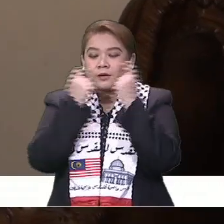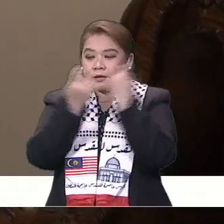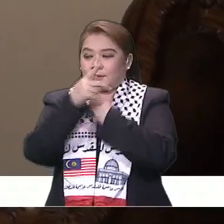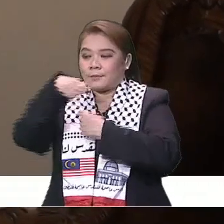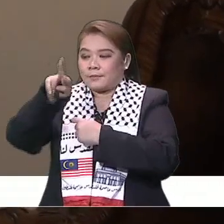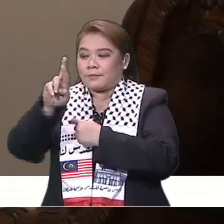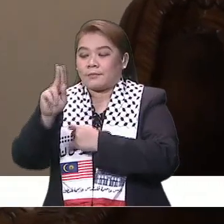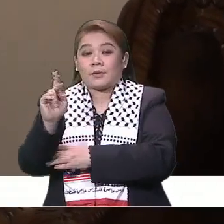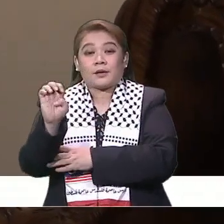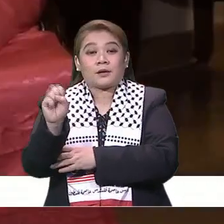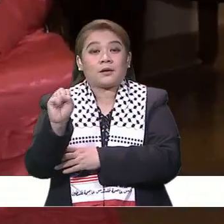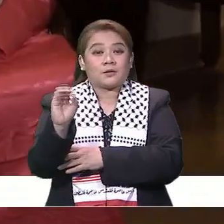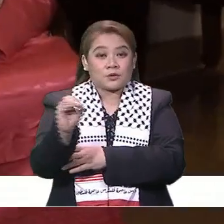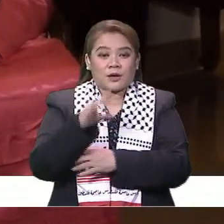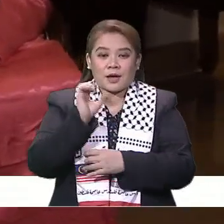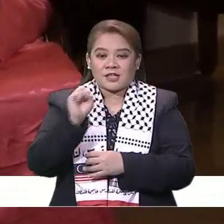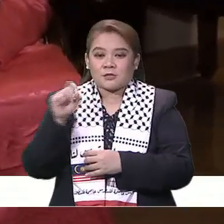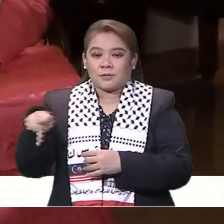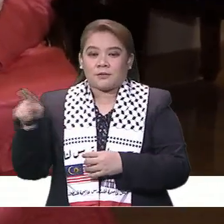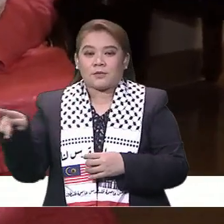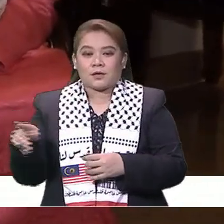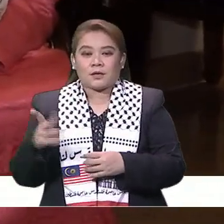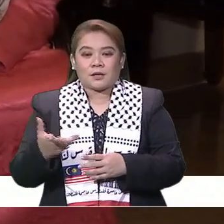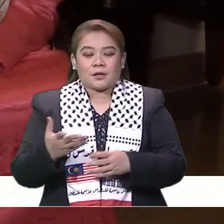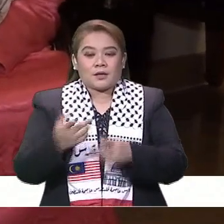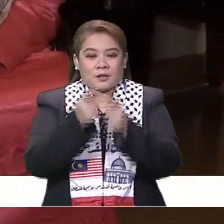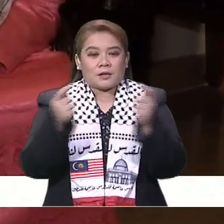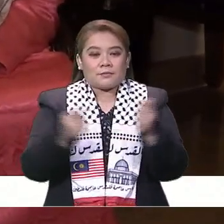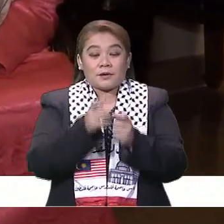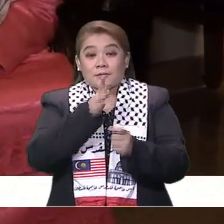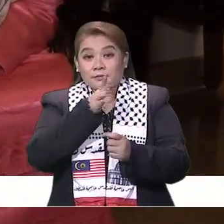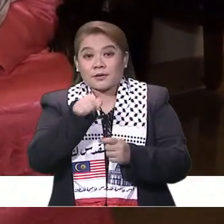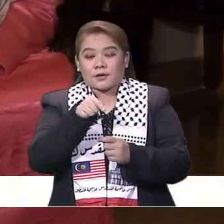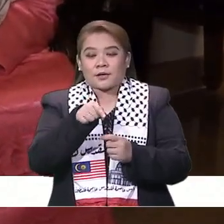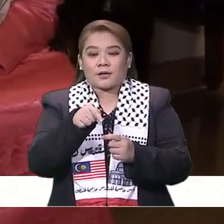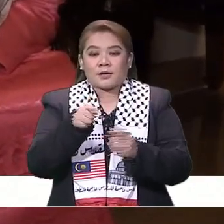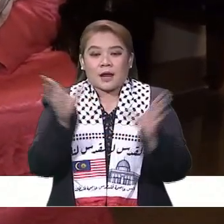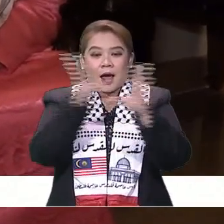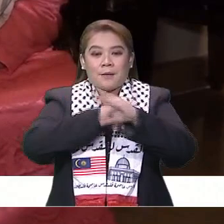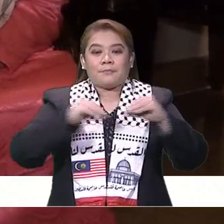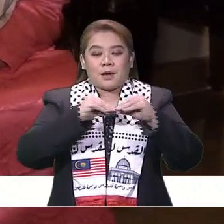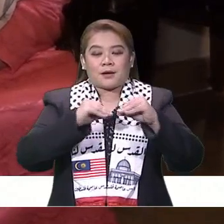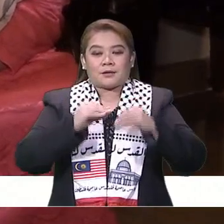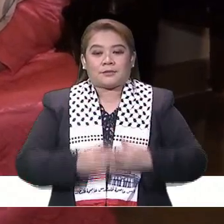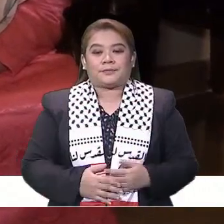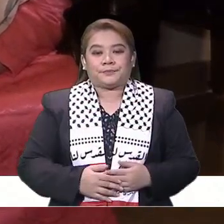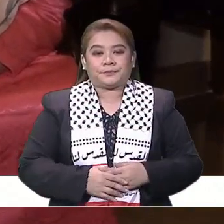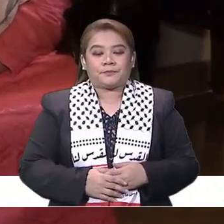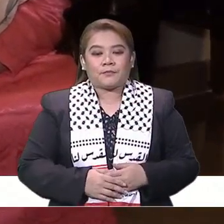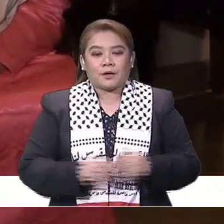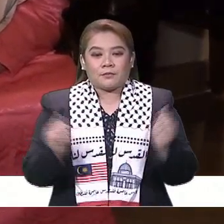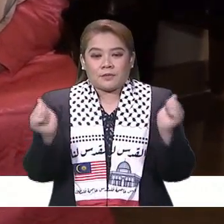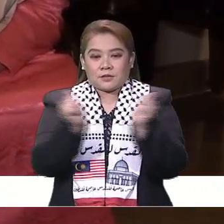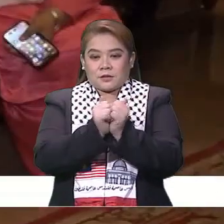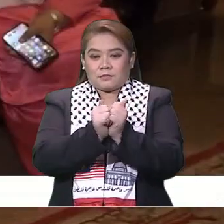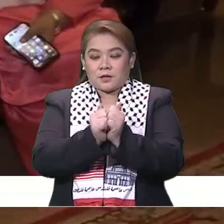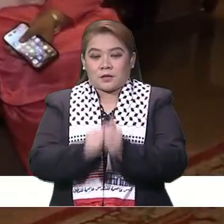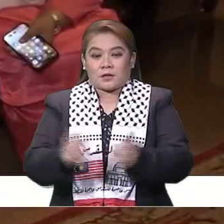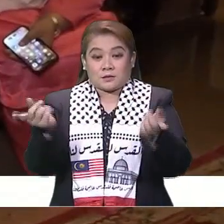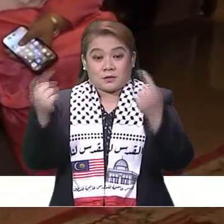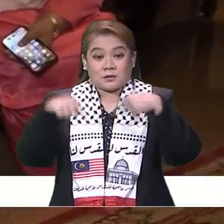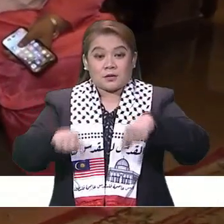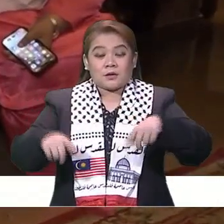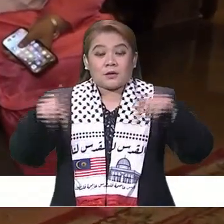PERKESO Prihatin atau SPP di kediaman ibu Allahyarham di Ampang Jaya hari ini. Turut hadir Ketua Pegawai